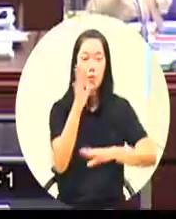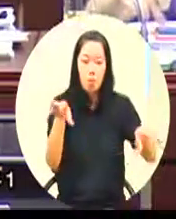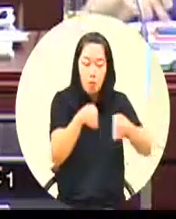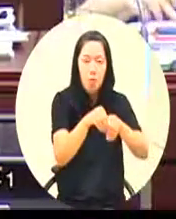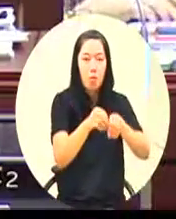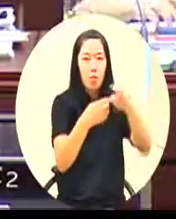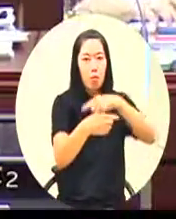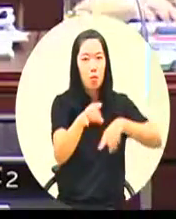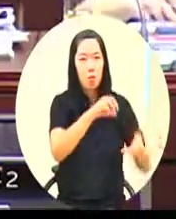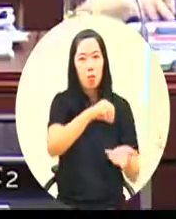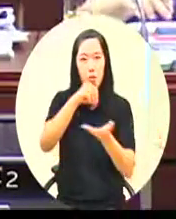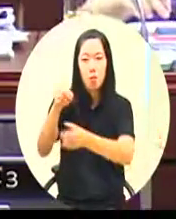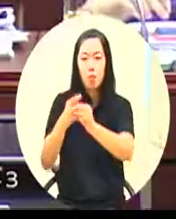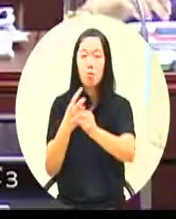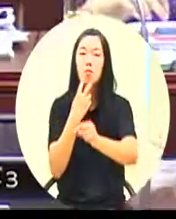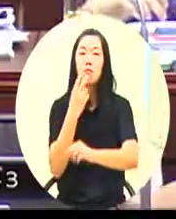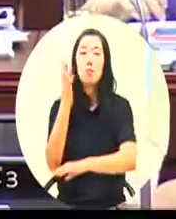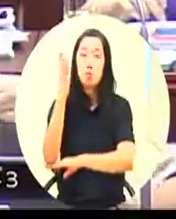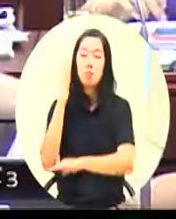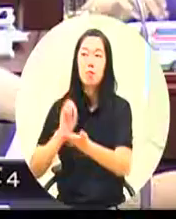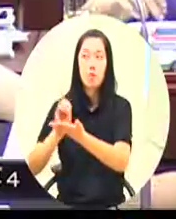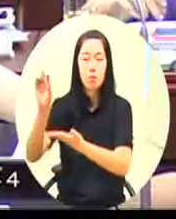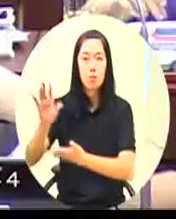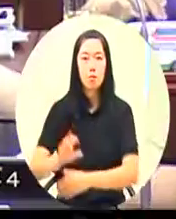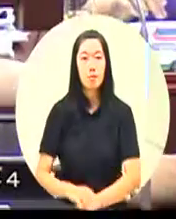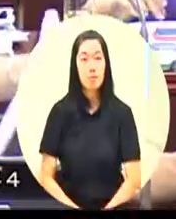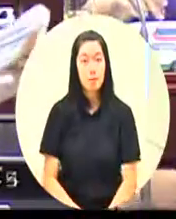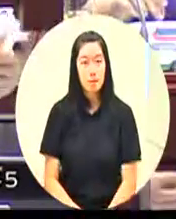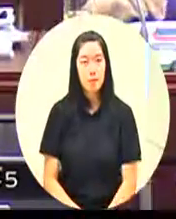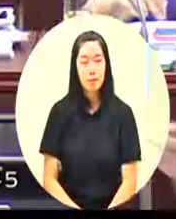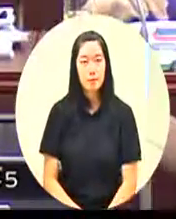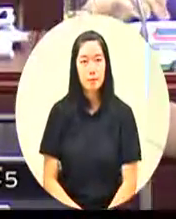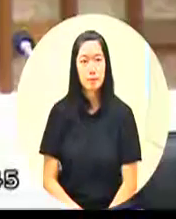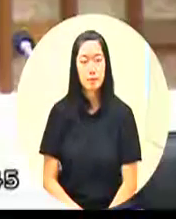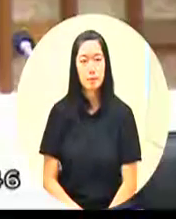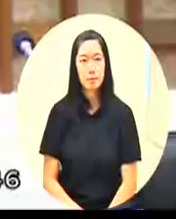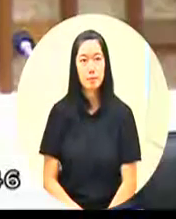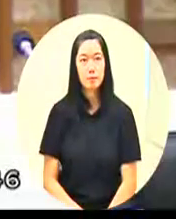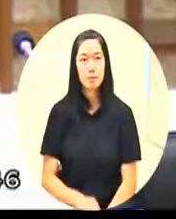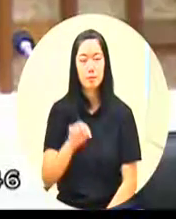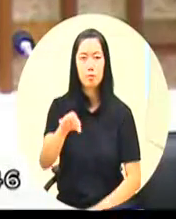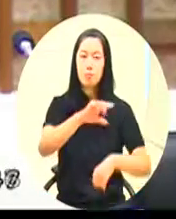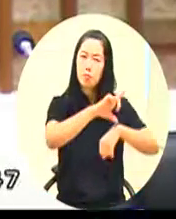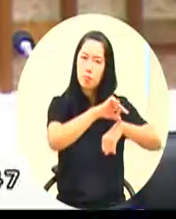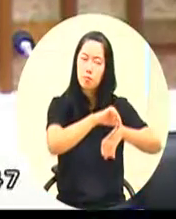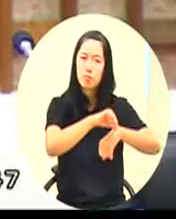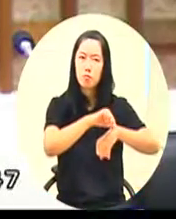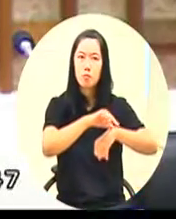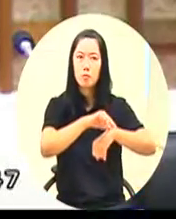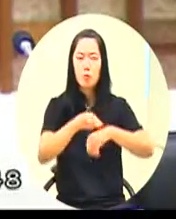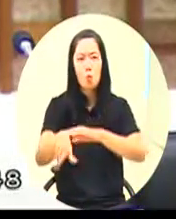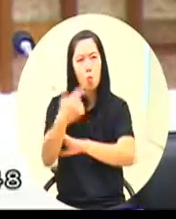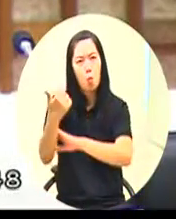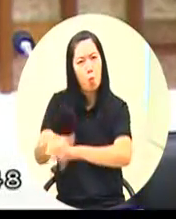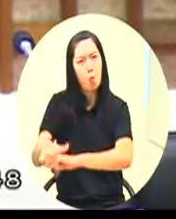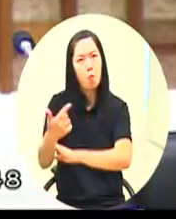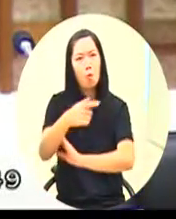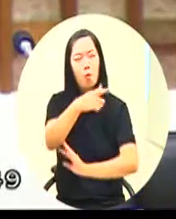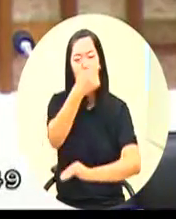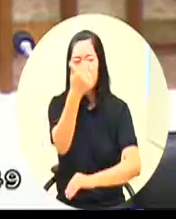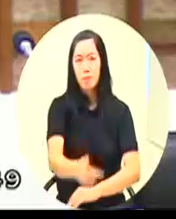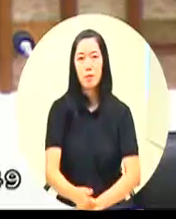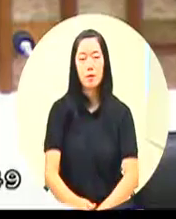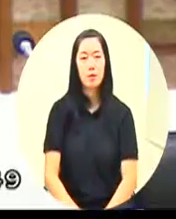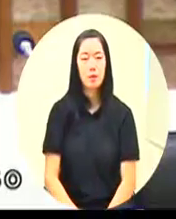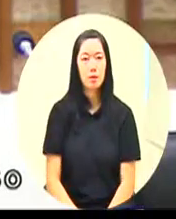央政府了。 也就是今天，那局长这个时间的跟速度，你们教育局实在是有够慢